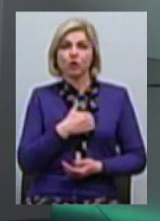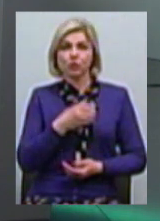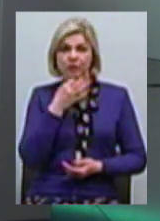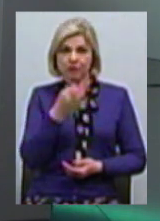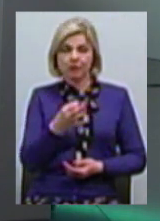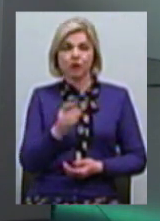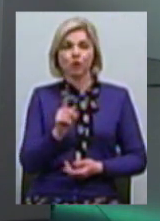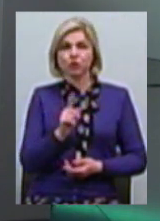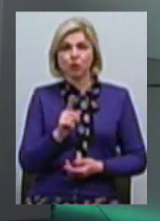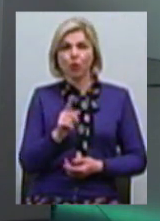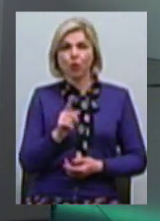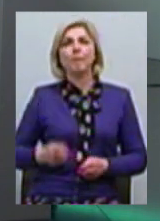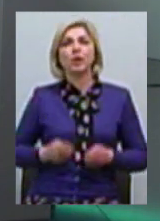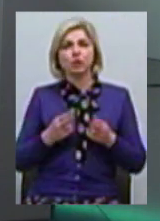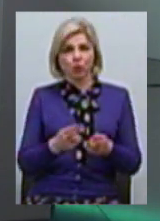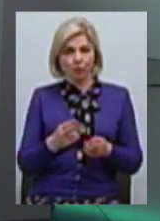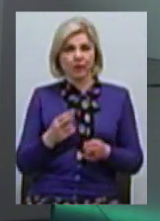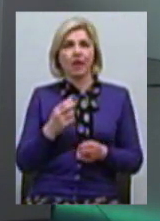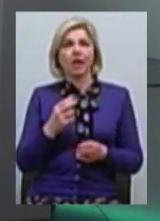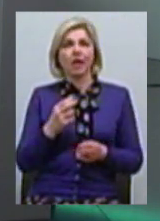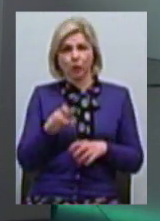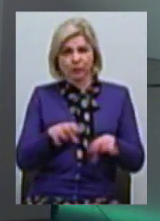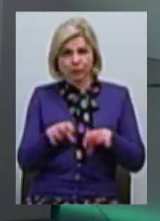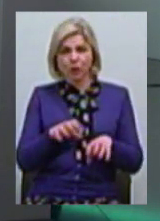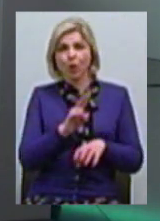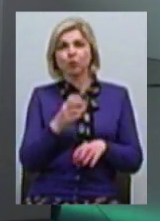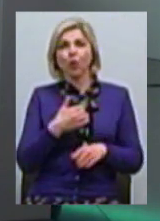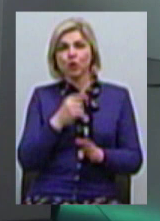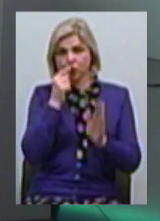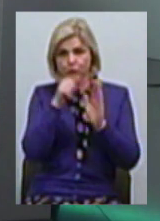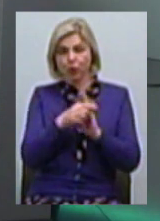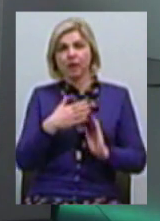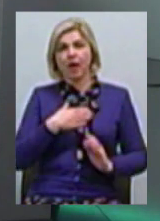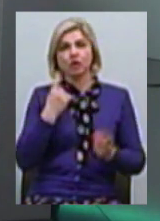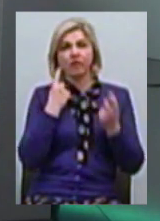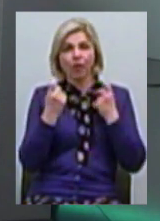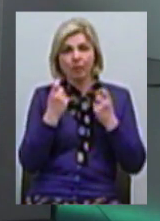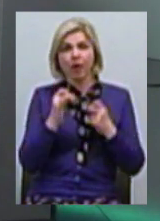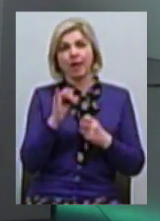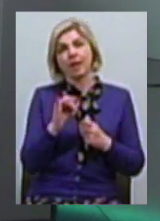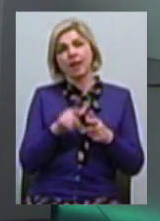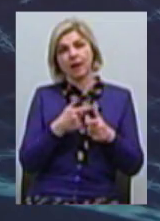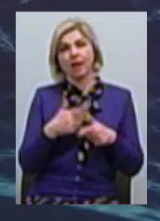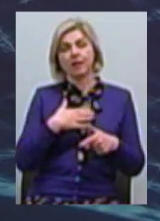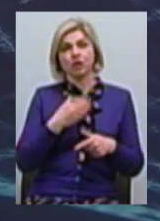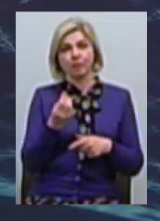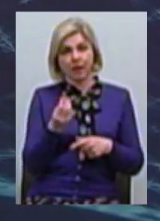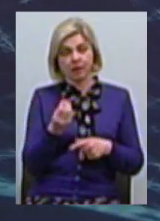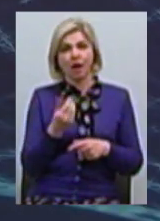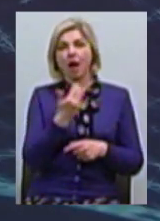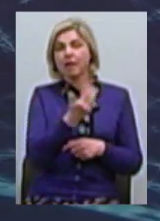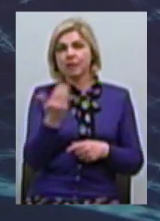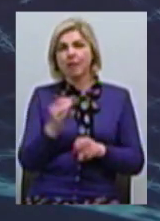что злоумышленники, которые хотят получить доступ к нашим данным или к нашим деньгам и ресурсам, они очень